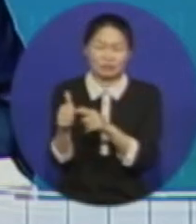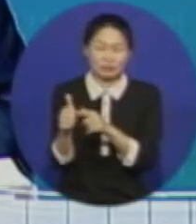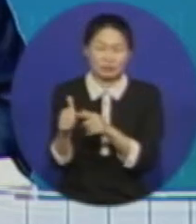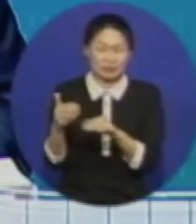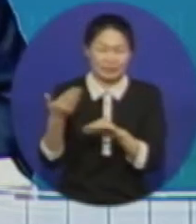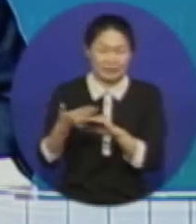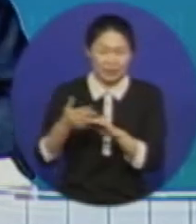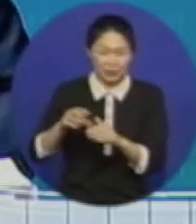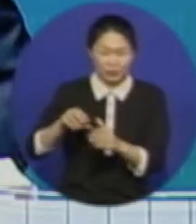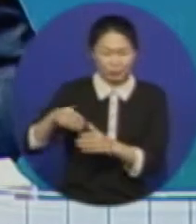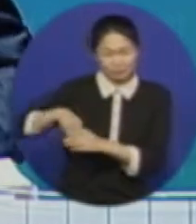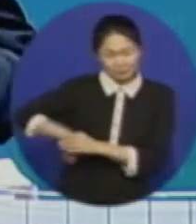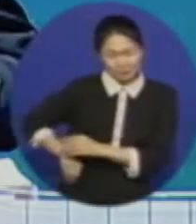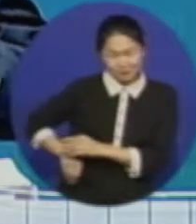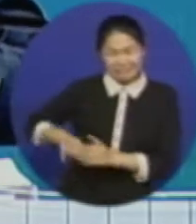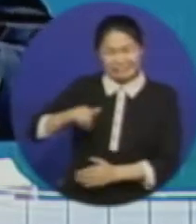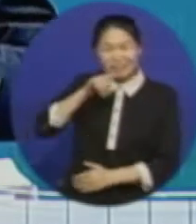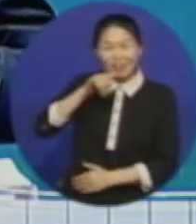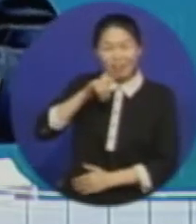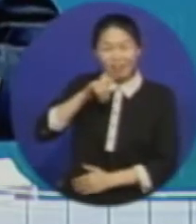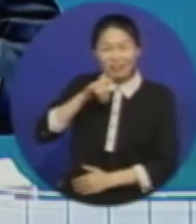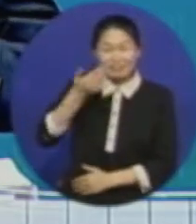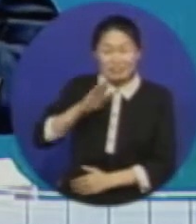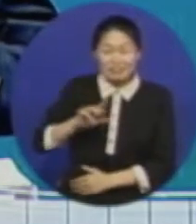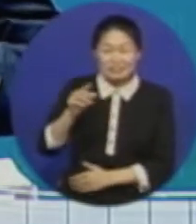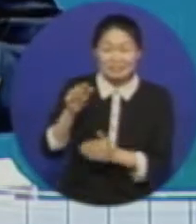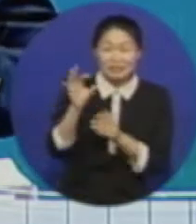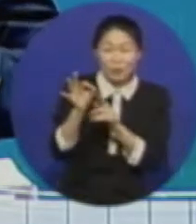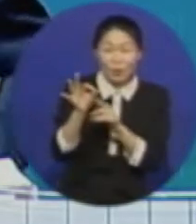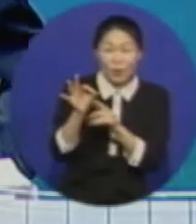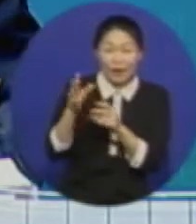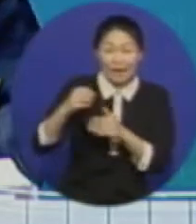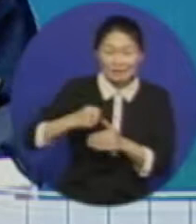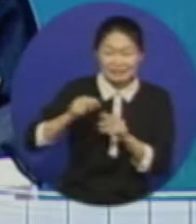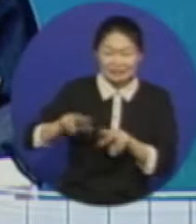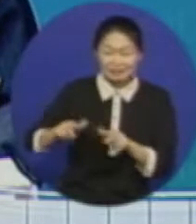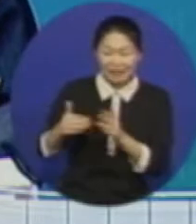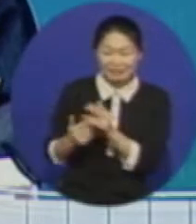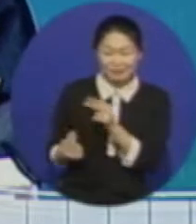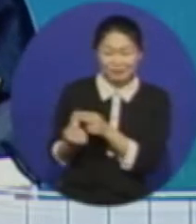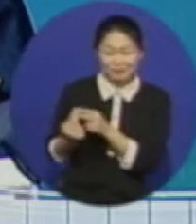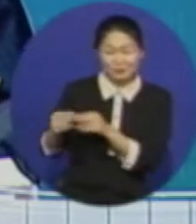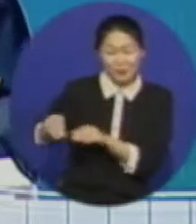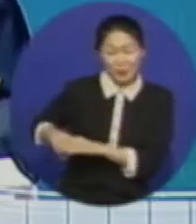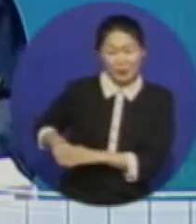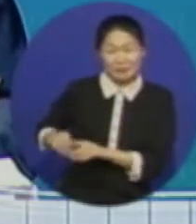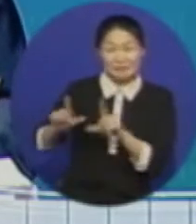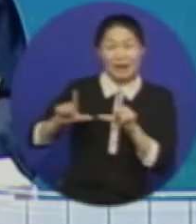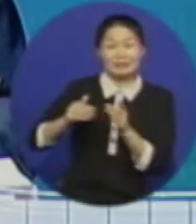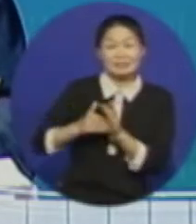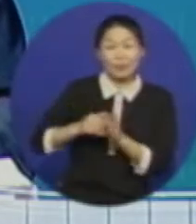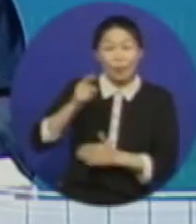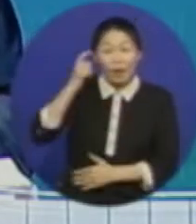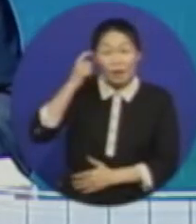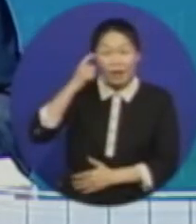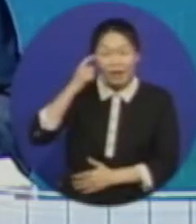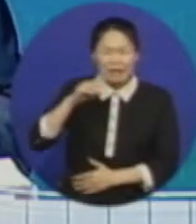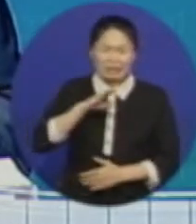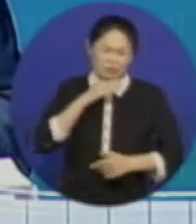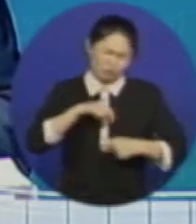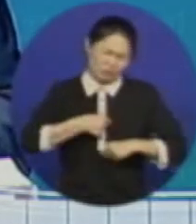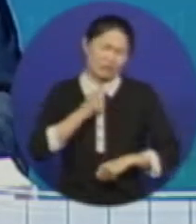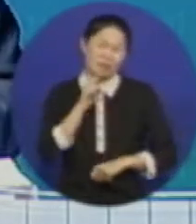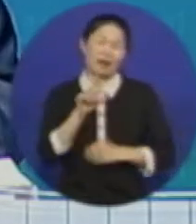차고 있는 모양이에요 그 비자금을 가지고 그 동안의 모으고 그렇게 살아 때요 왜 솔직히